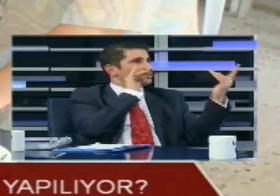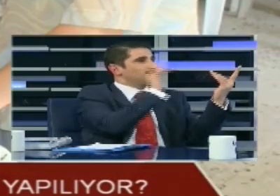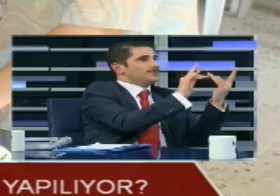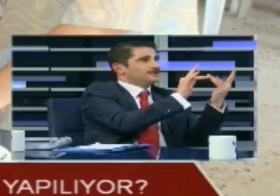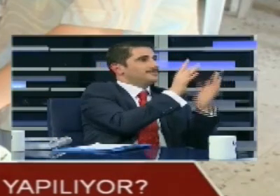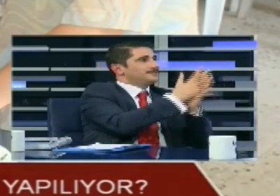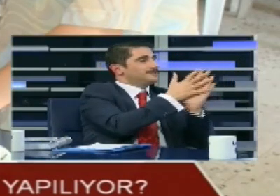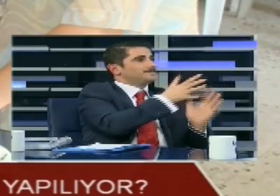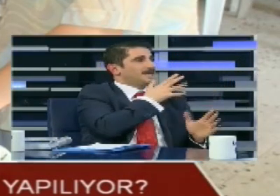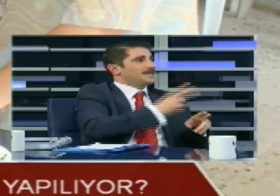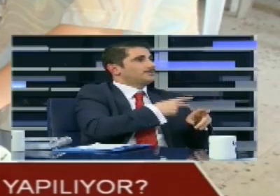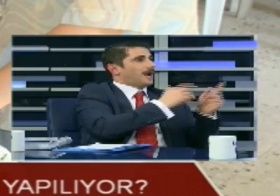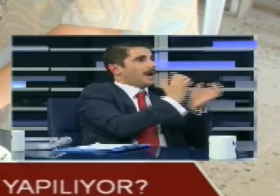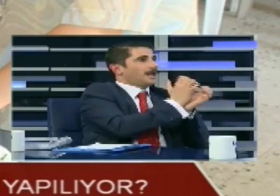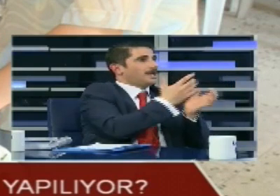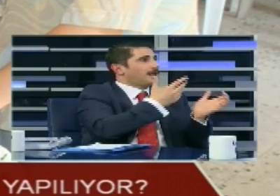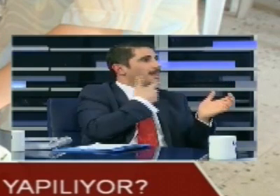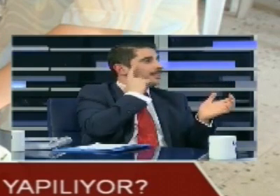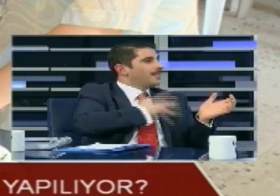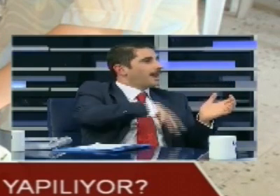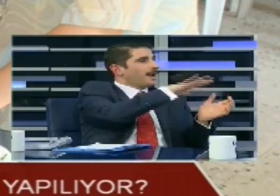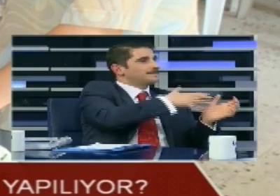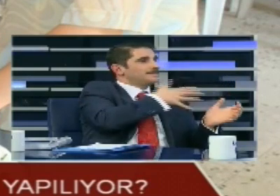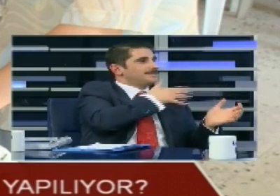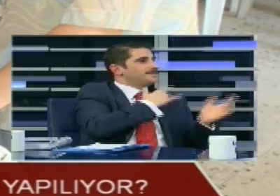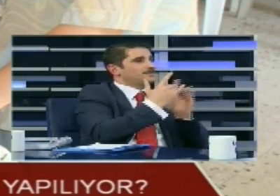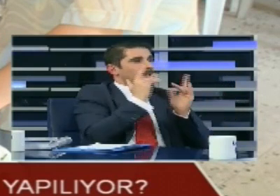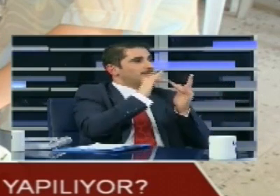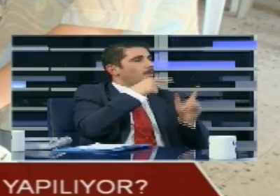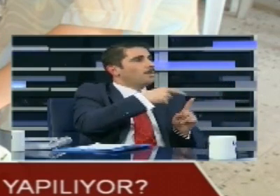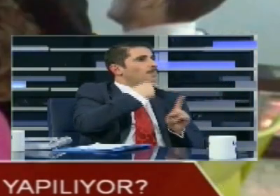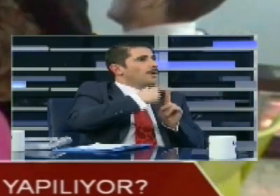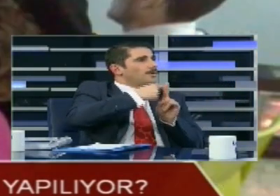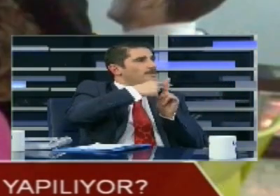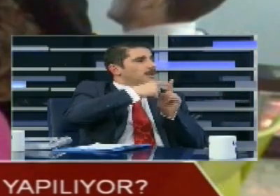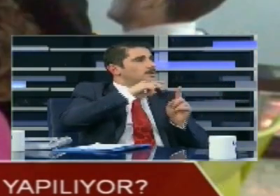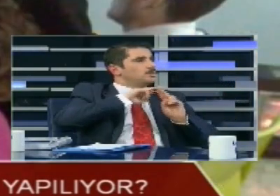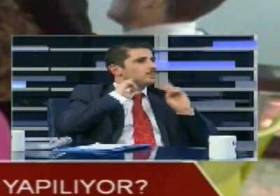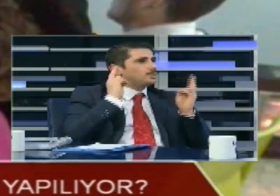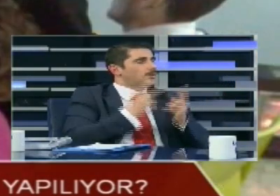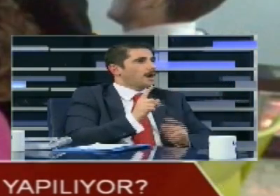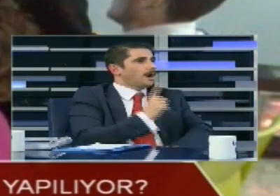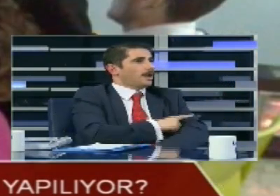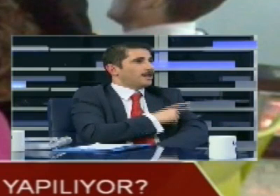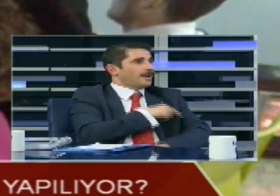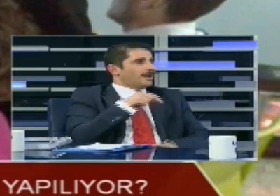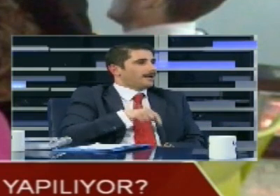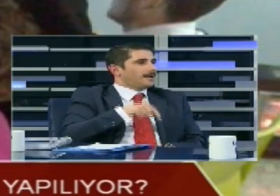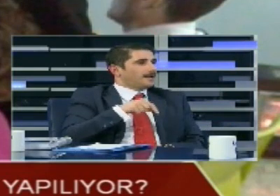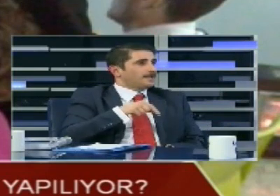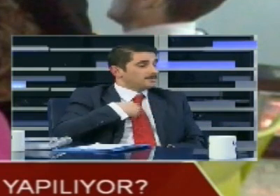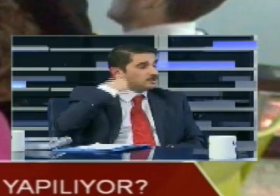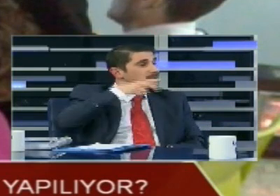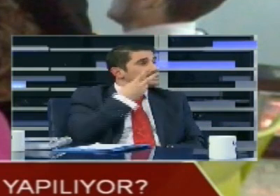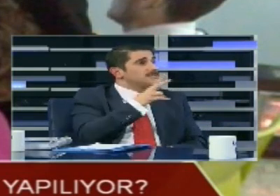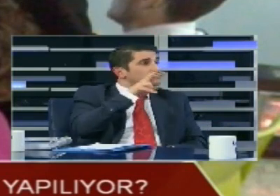İşitme Engelliler Milli Spor Federasyonu Başkanımız konuşuyor fakat kendisi de işaretli tercümanı, aynı zamanda KODA, yani annesi ve babası işitme